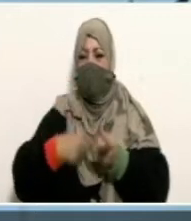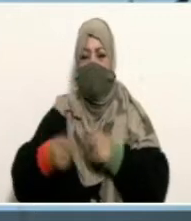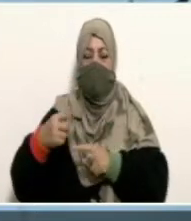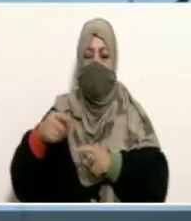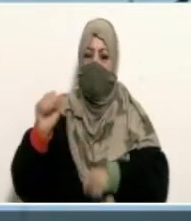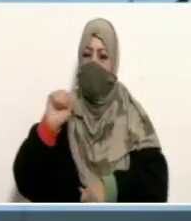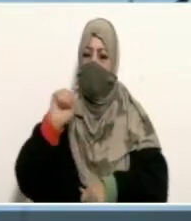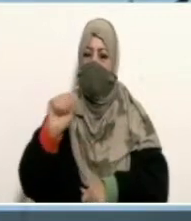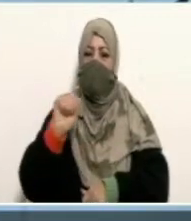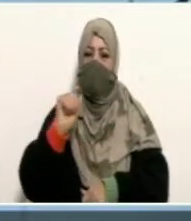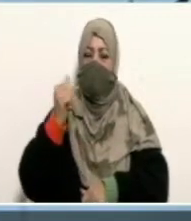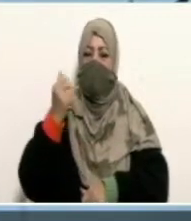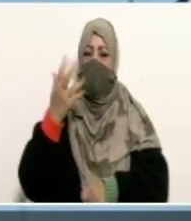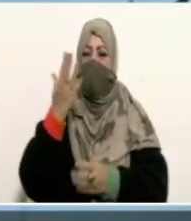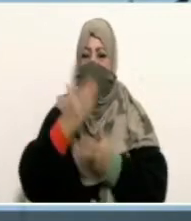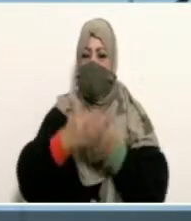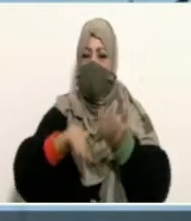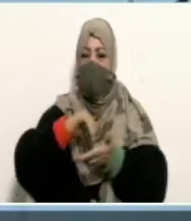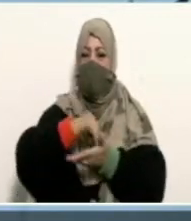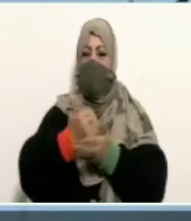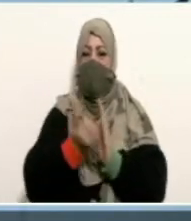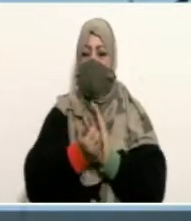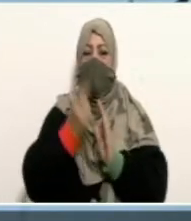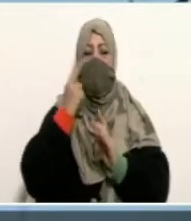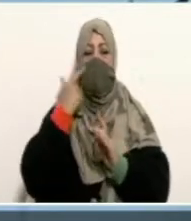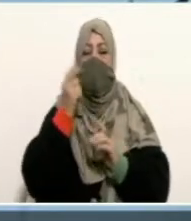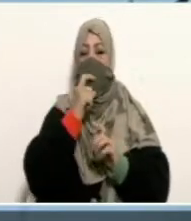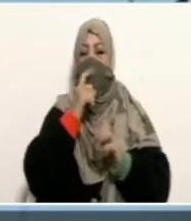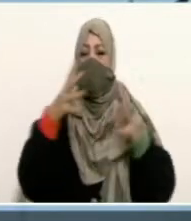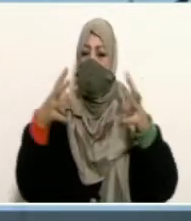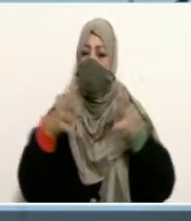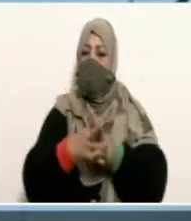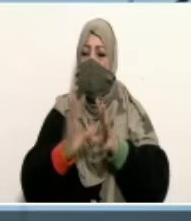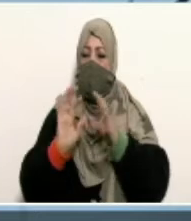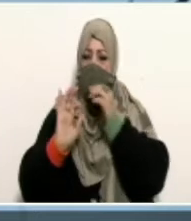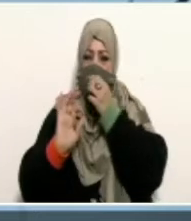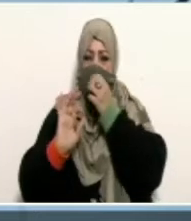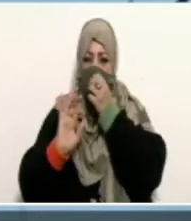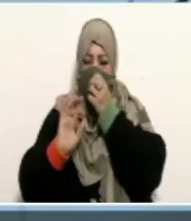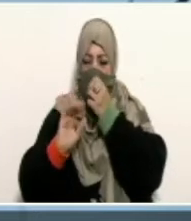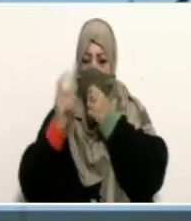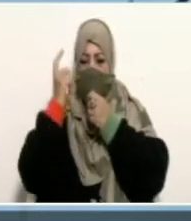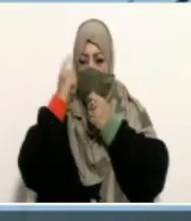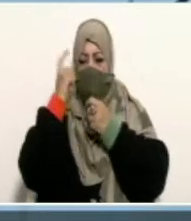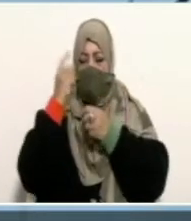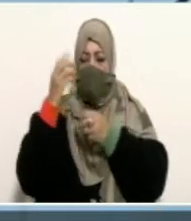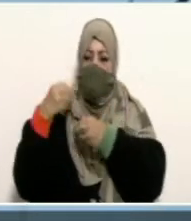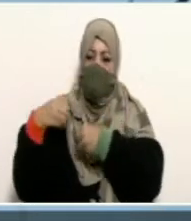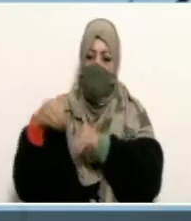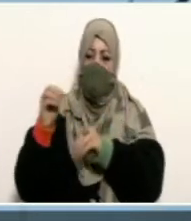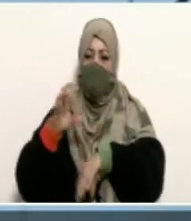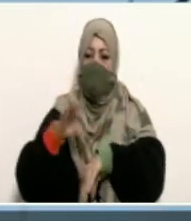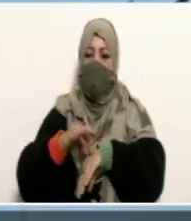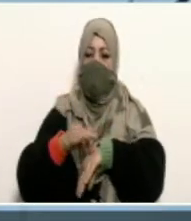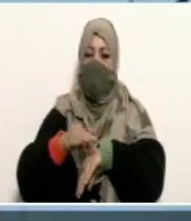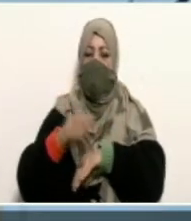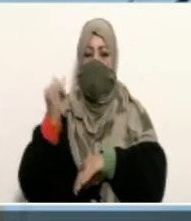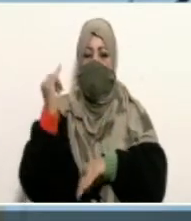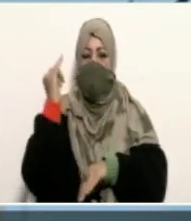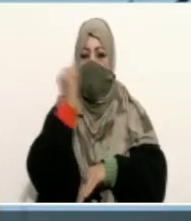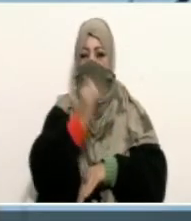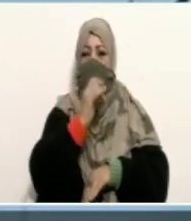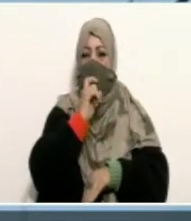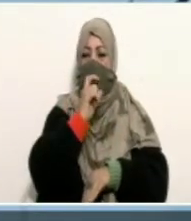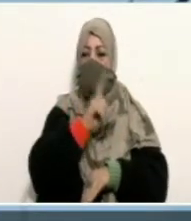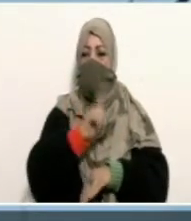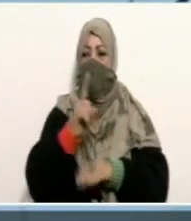الورثة، لكن بعض الناس يتصرف فيه بالبيع وما يعطيه ولا يعطي حق النساء فيه، فهنا يعني يدخل في